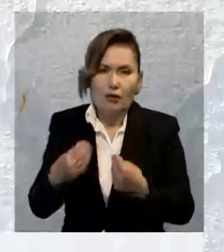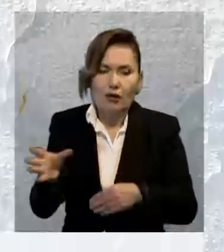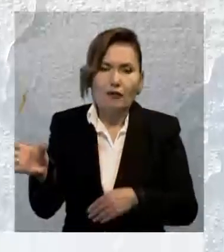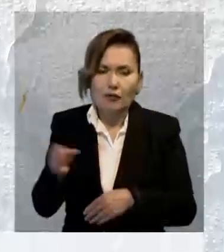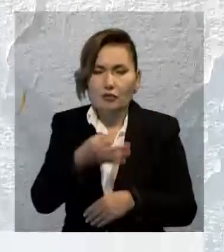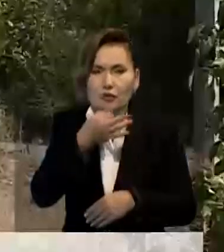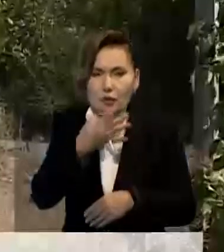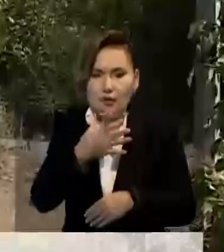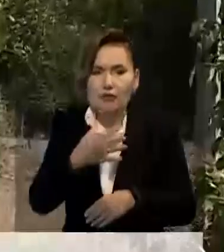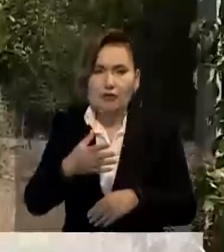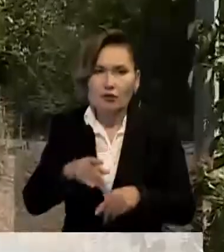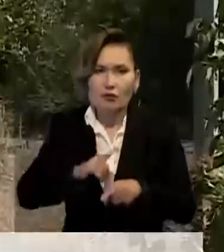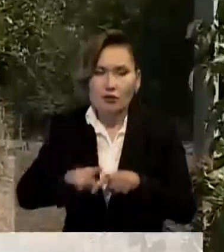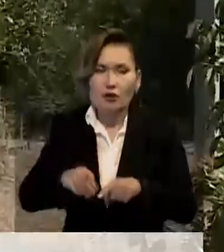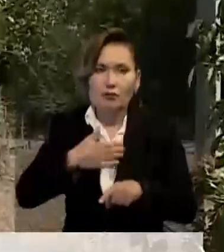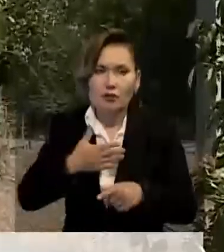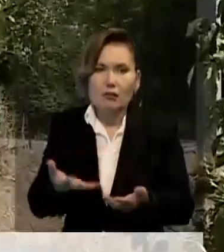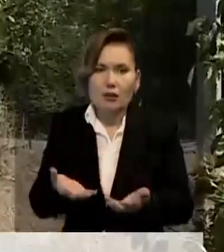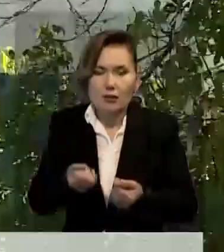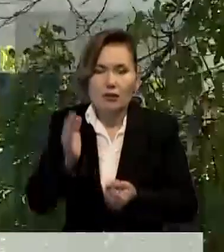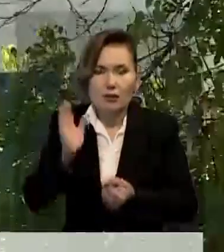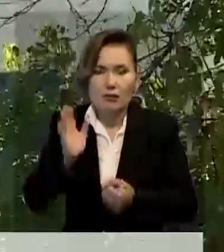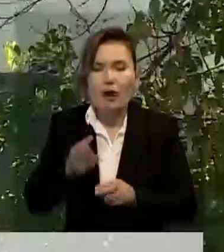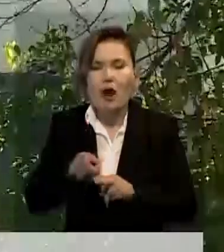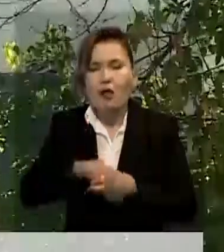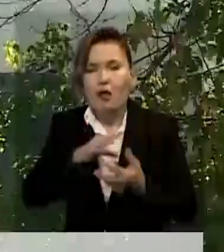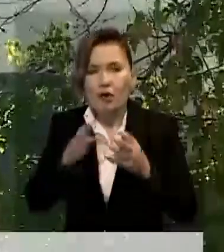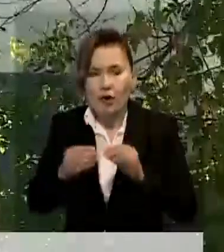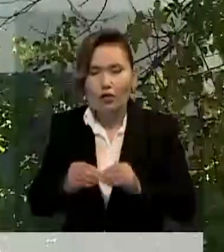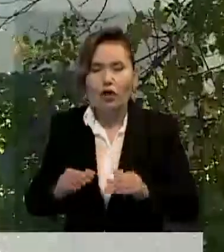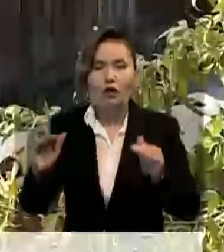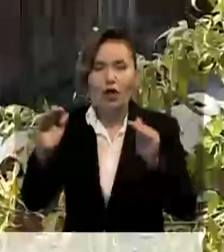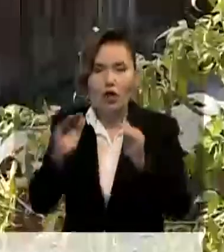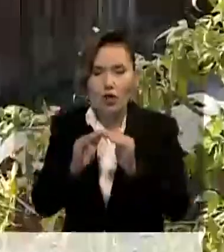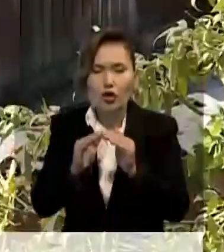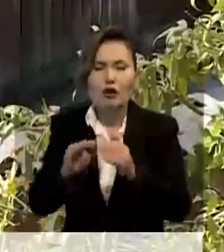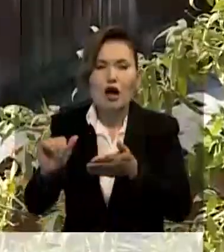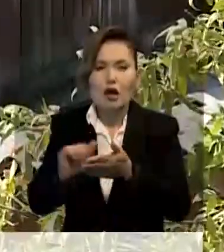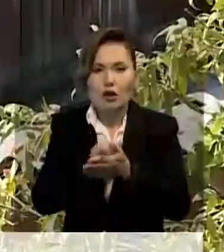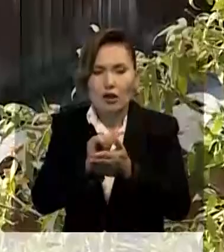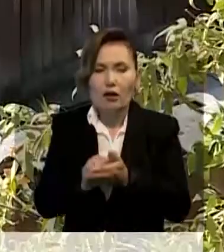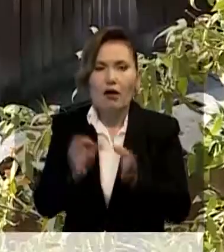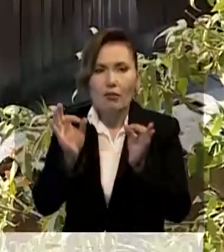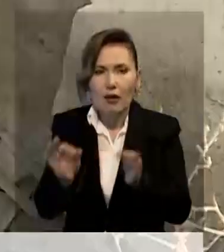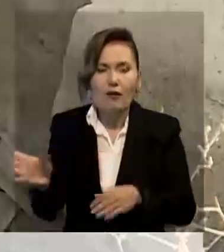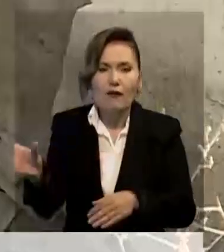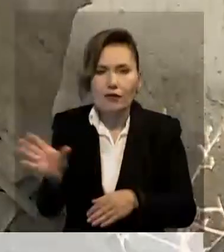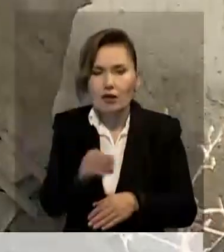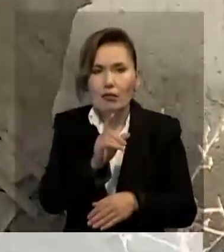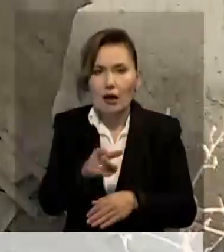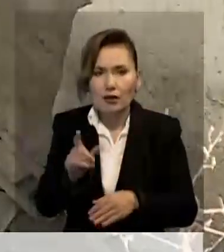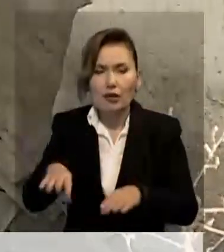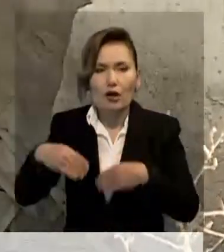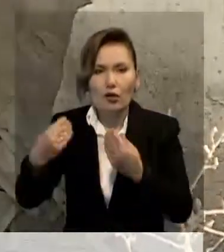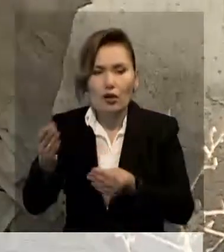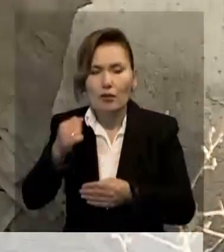Әйбет алған үйлер. Қалалық әкімдіктегілердің айтуынша, үйінің құжаты дұрыс азаматтардың бірде-бірі баспанасыз қалмайды. Ал ескі